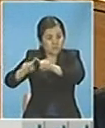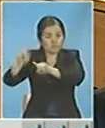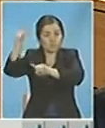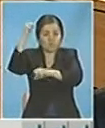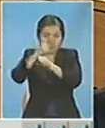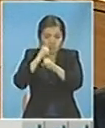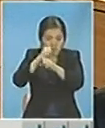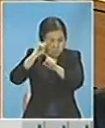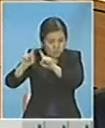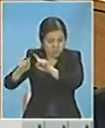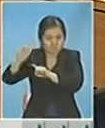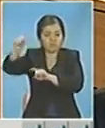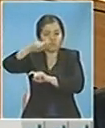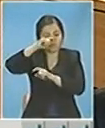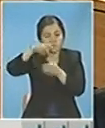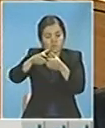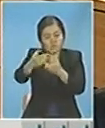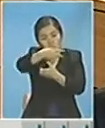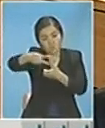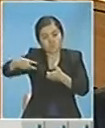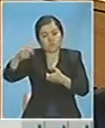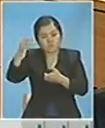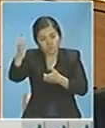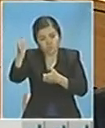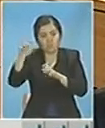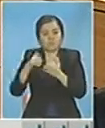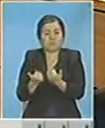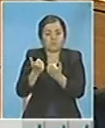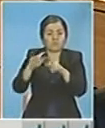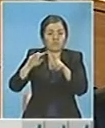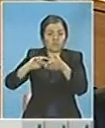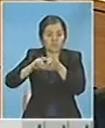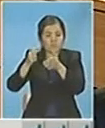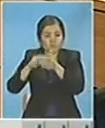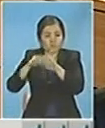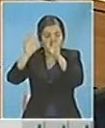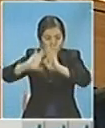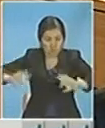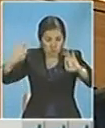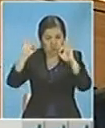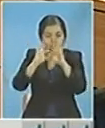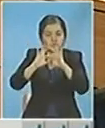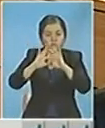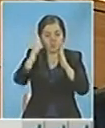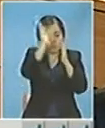านสร้างสรรค์ต่างๆที่ผมกราบเรียนท่านประธานแล้วว่าให้เป็นส่วนสร้างสรรค์ของสมองของประเทศไทยกราบขอบคุ